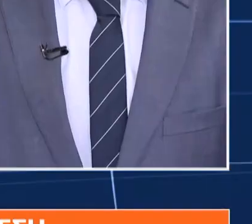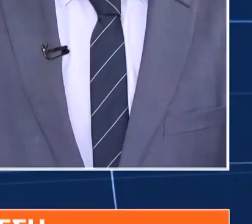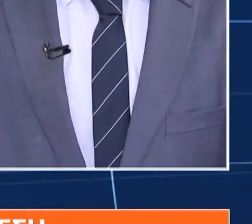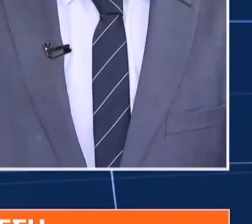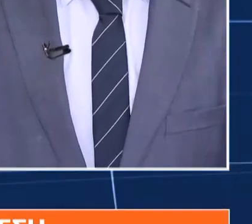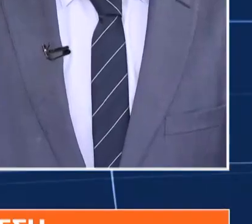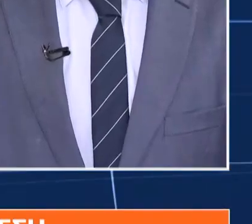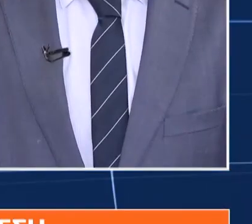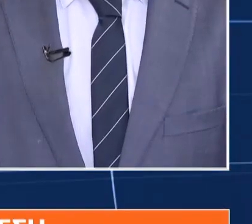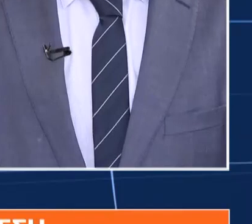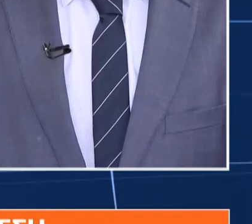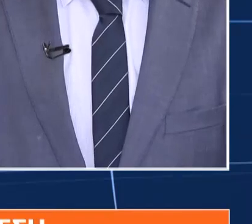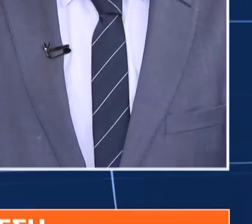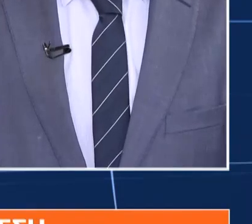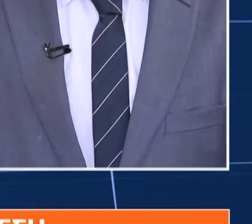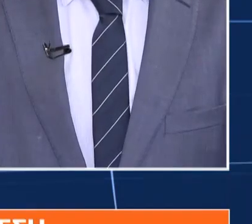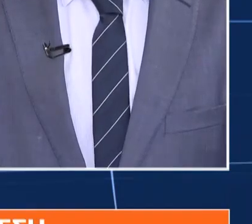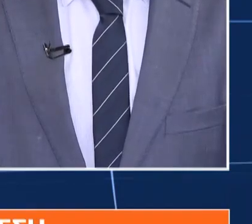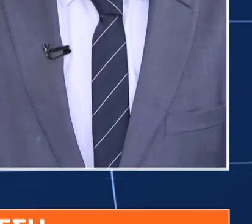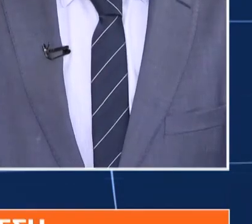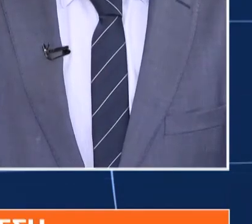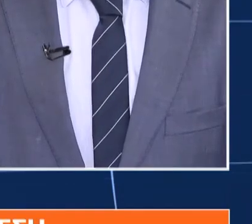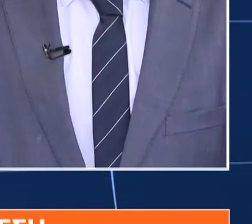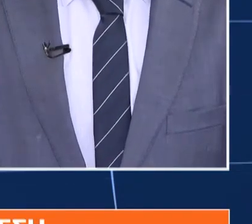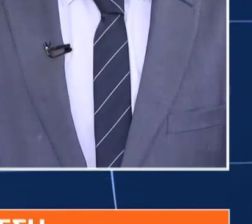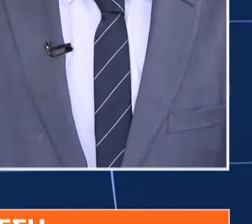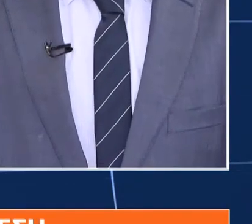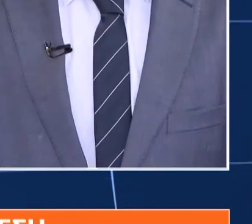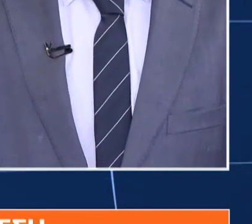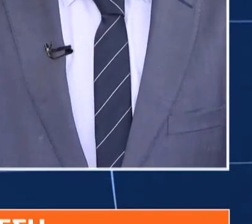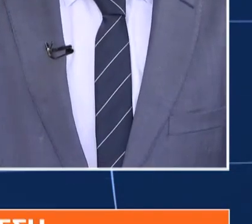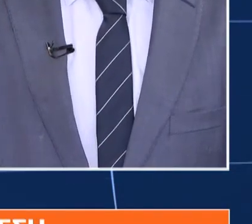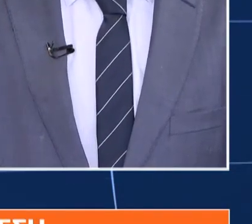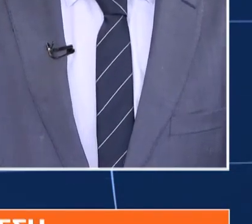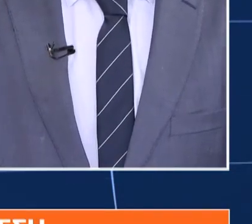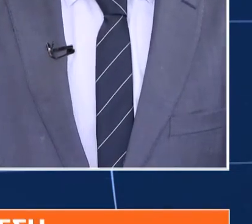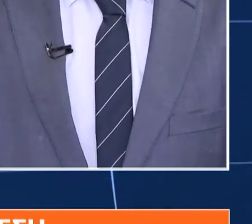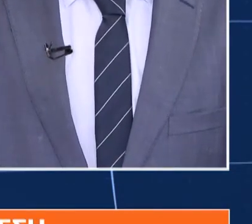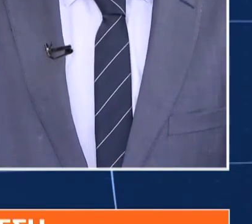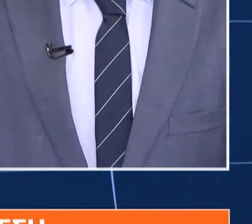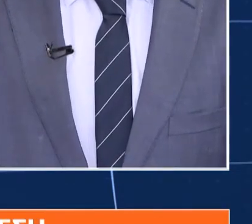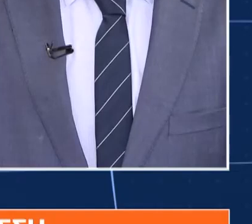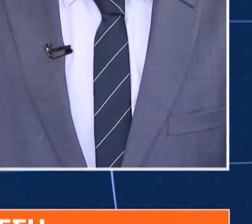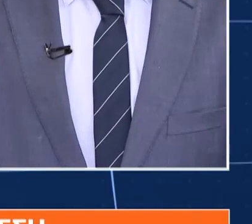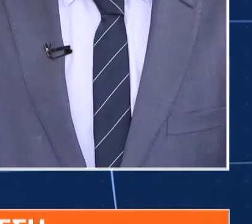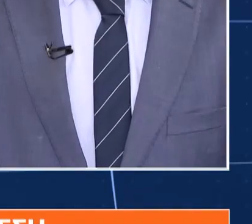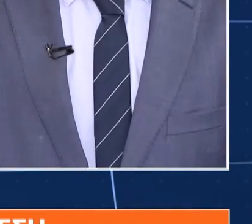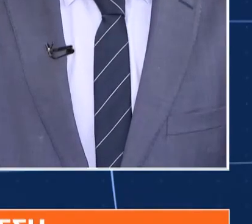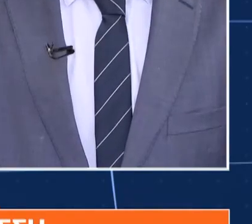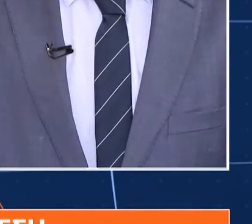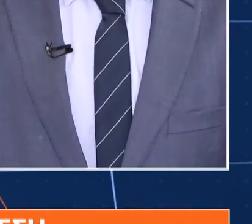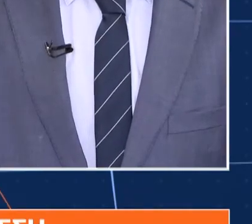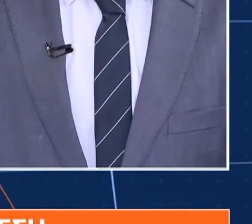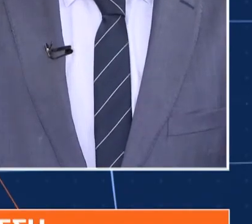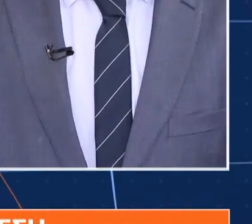Πρωθυπουργός κατά τη συνέντευξη τύπου που παραχωρεί τώρα αυτή τη στιγμή για την οικονομία. Όπως τόνισε ο ίδιος, τα χειρότερα όσον αφορά την αύξηση των τιμών